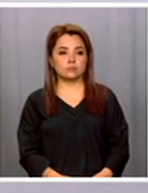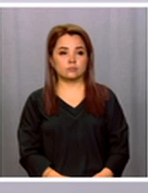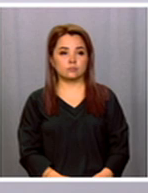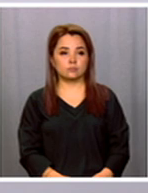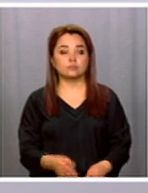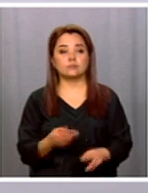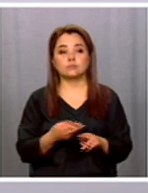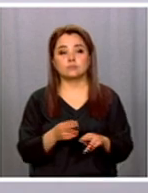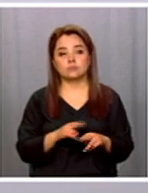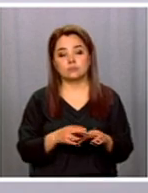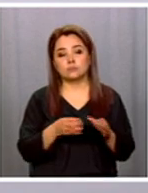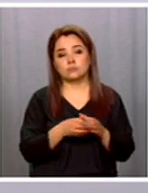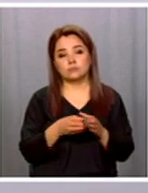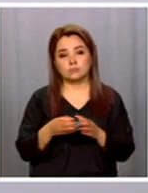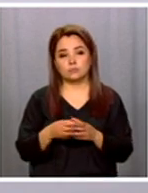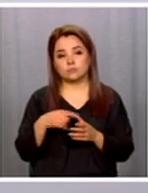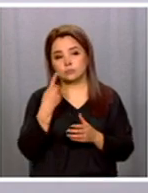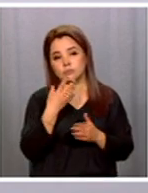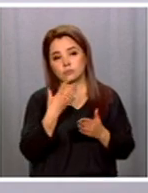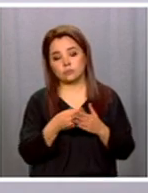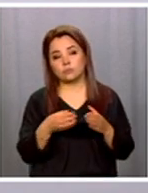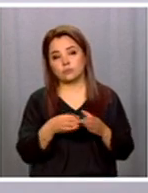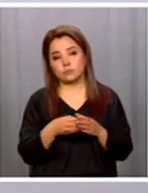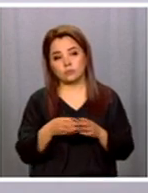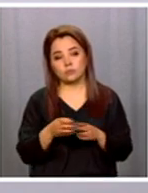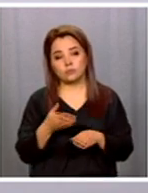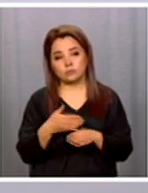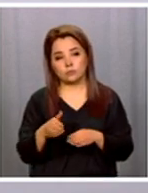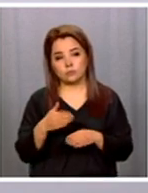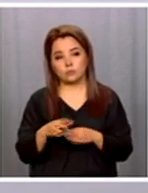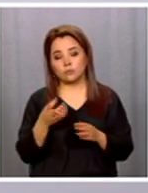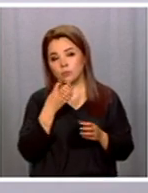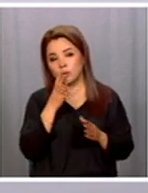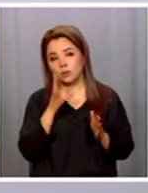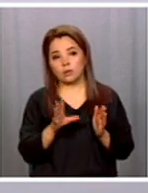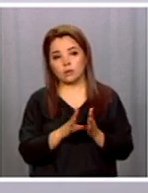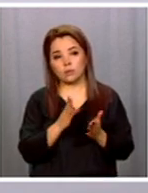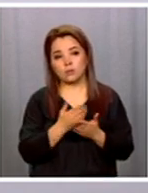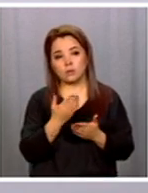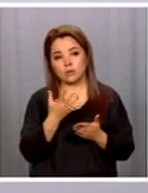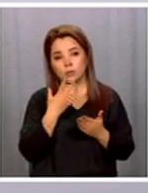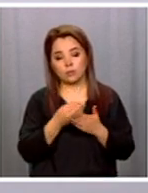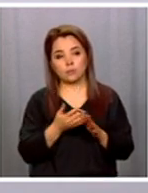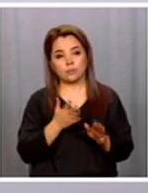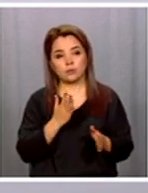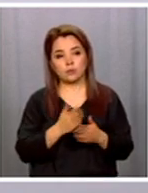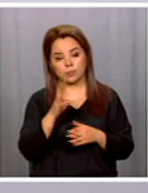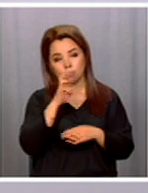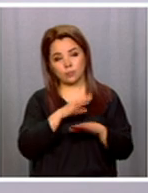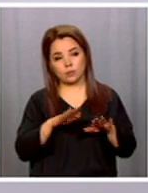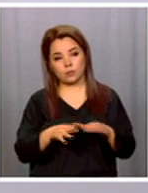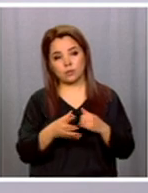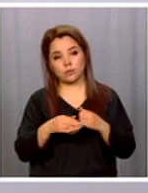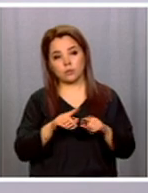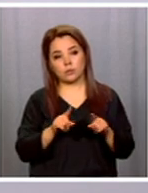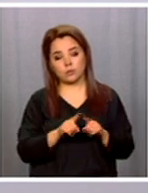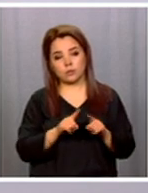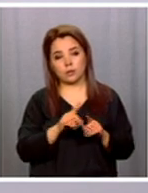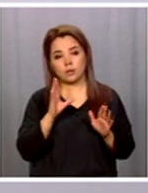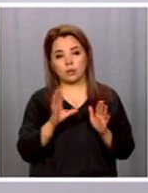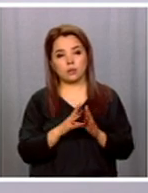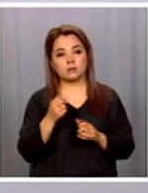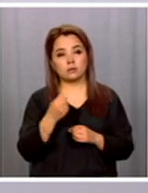Осы салаларда жеке тоқталып өтсек, енді жылу энергетикасы. Ол өз кезегінде жалпы мемлекеттік аудандық электр